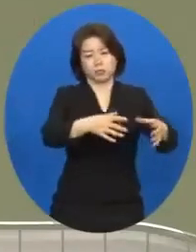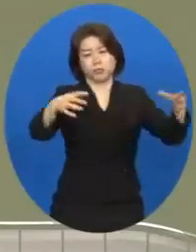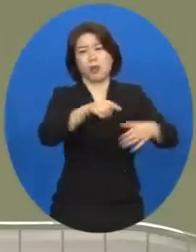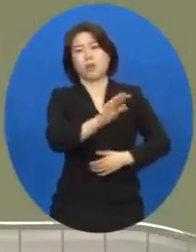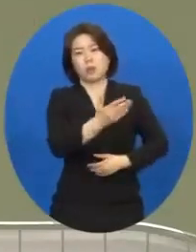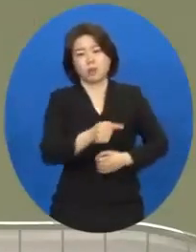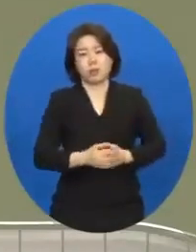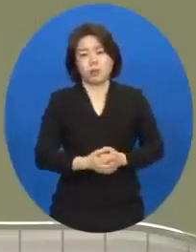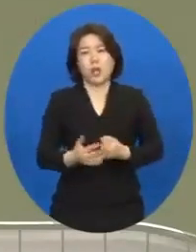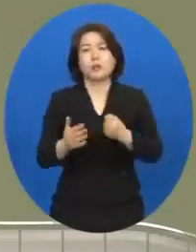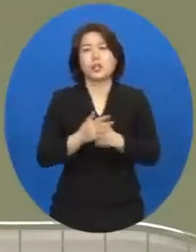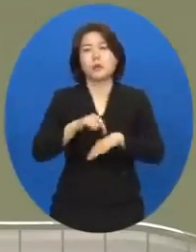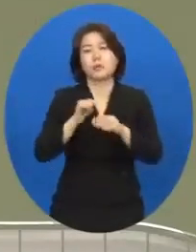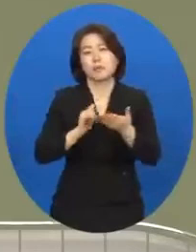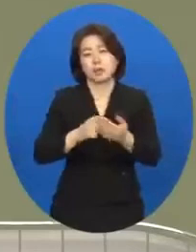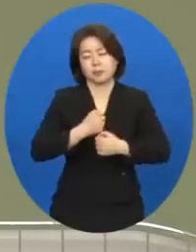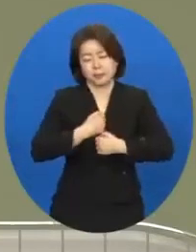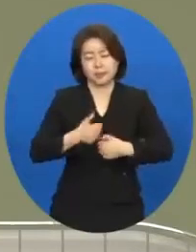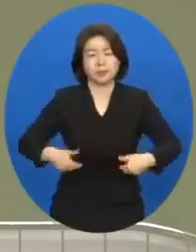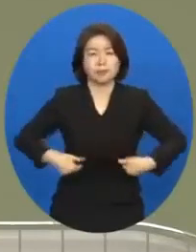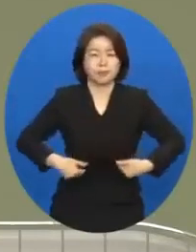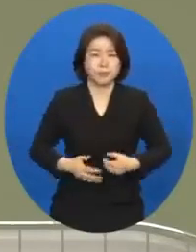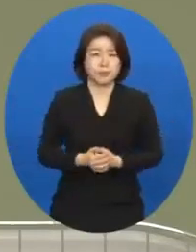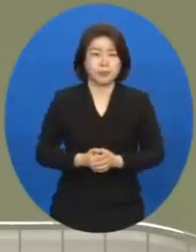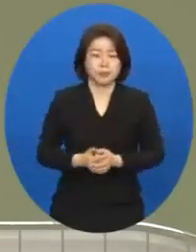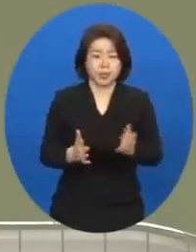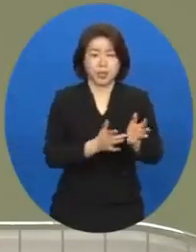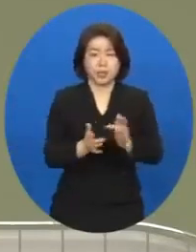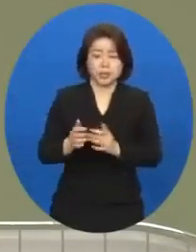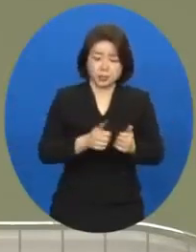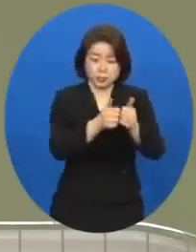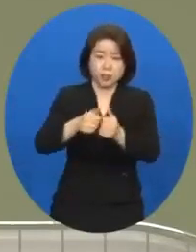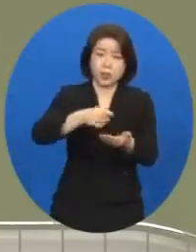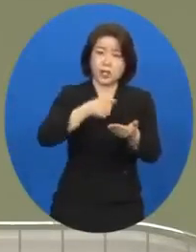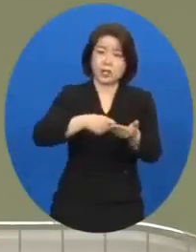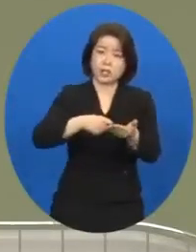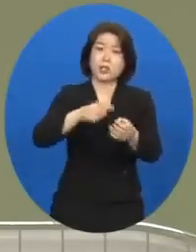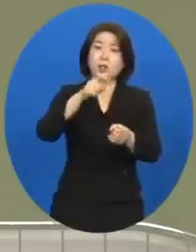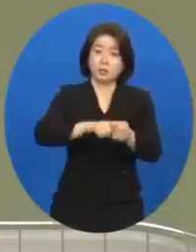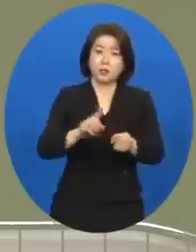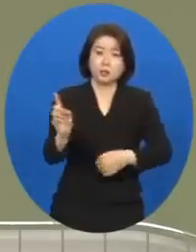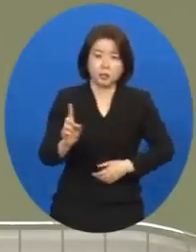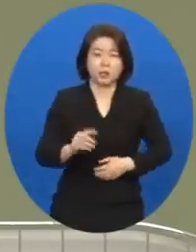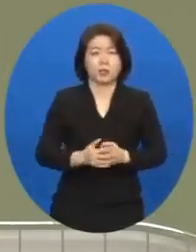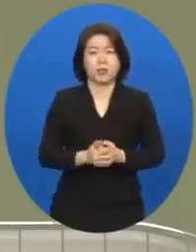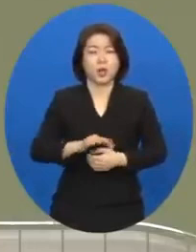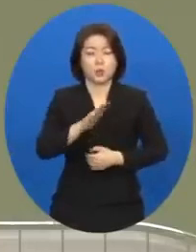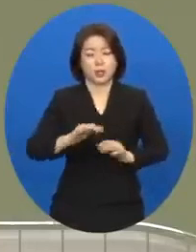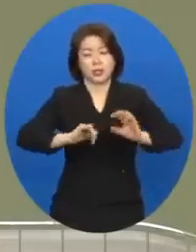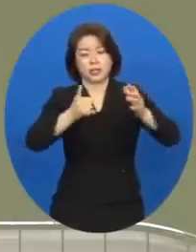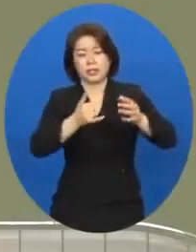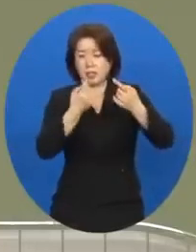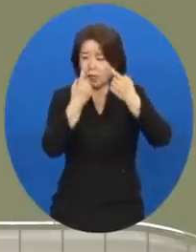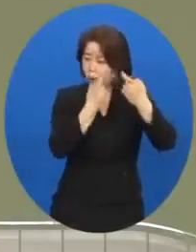그래서 마음을 지키자고 하는 거예요. 예수 동해 일기를 쓰는 이유는 우리가 세상에 정신 팔리지